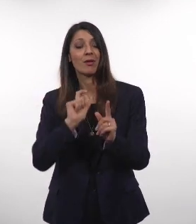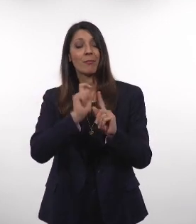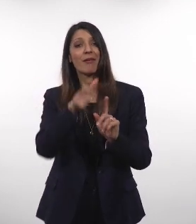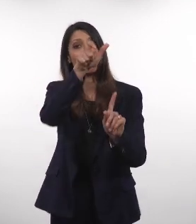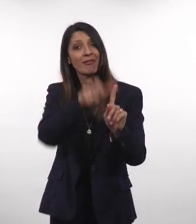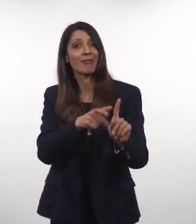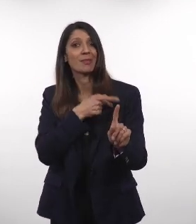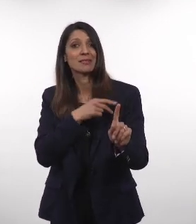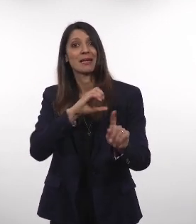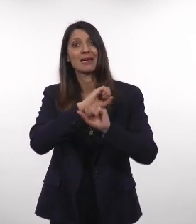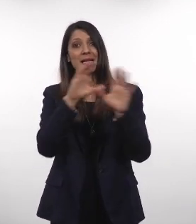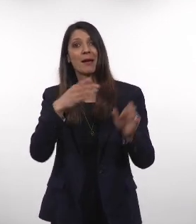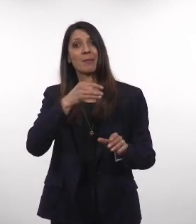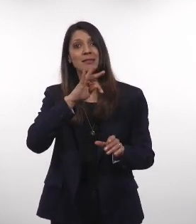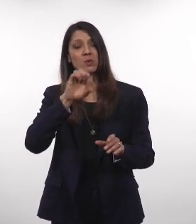Masson.